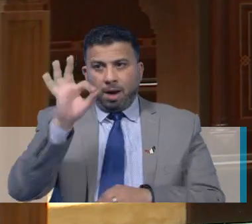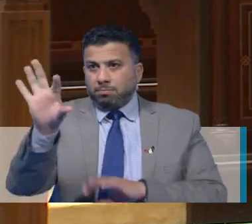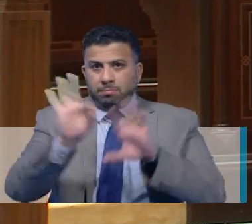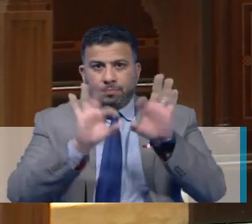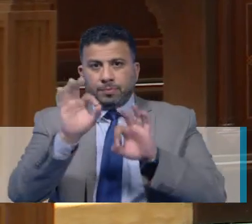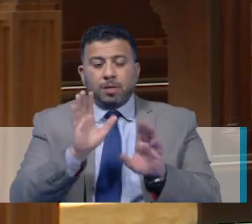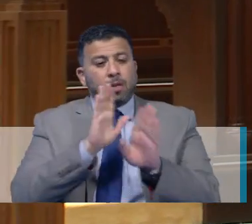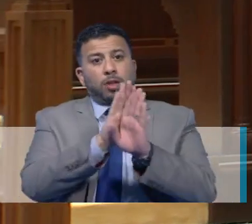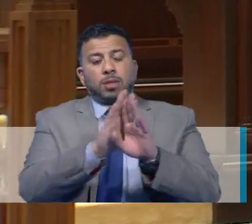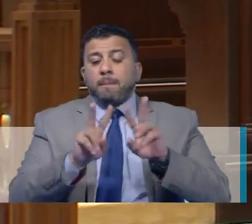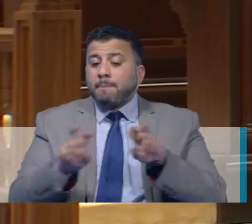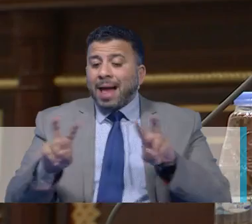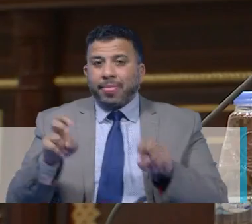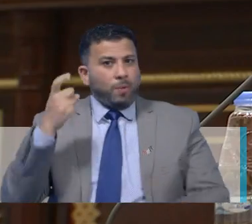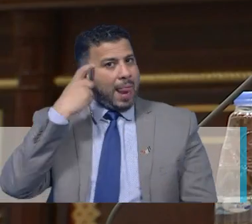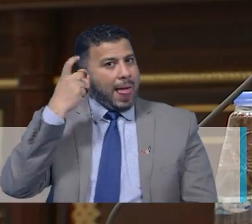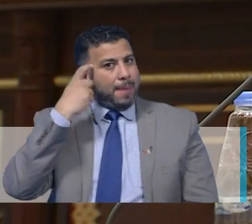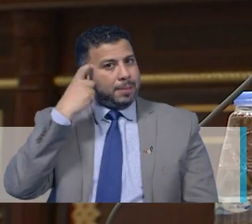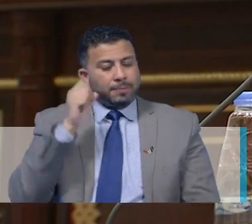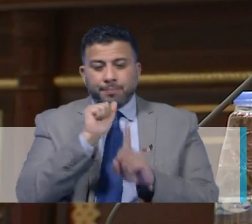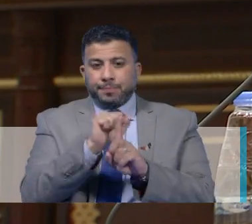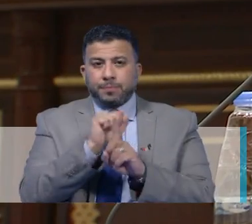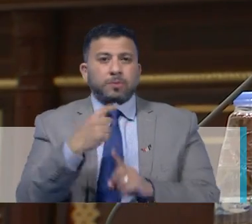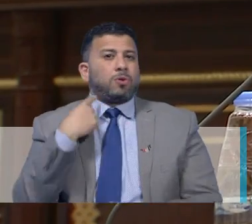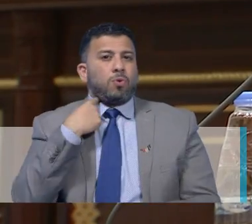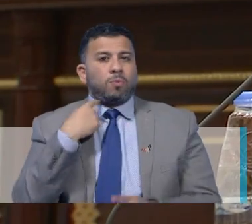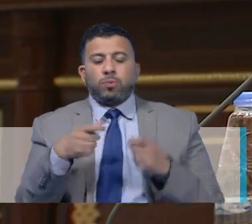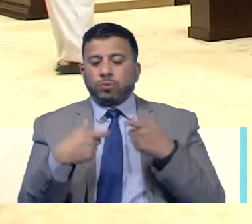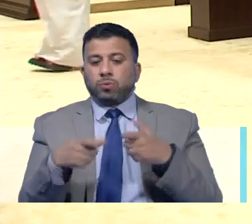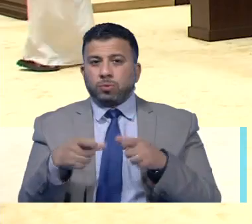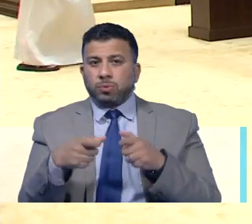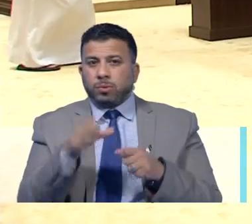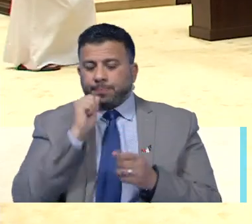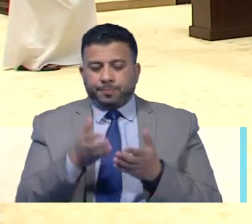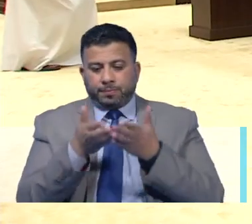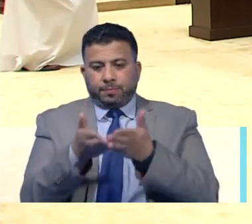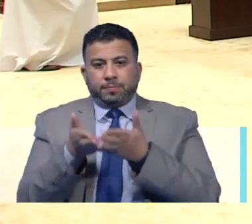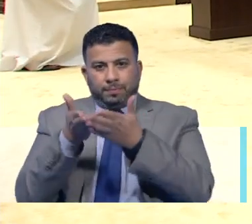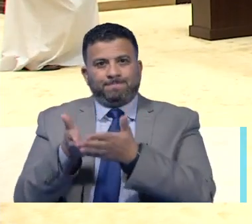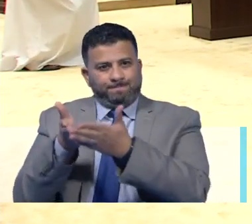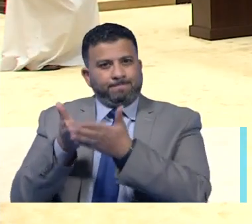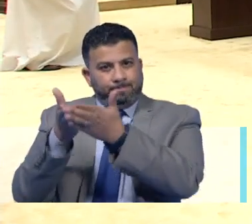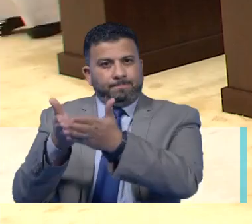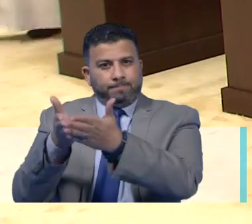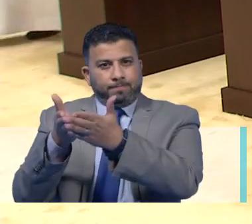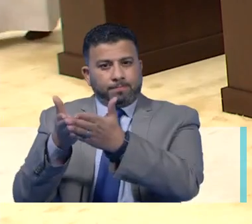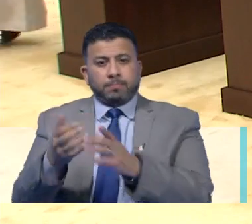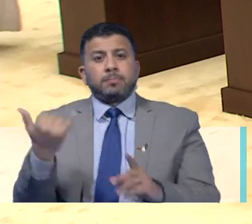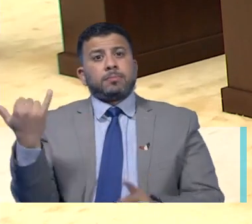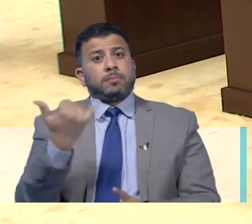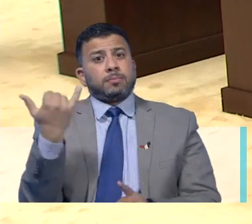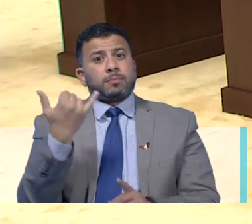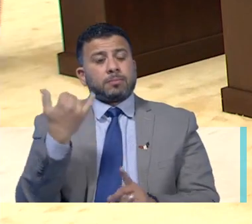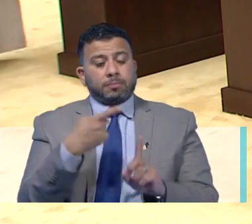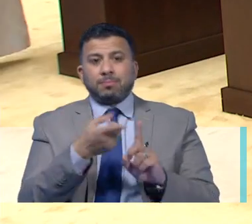تدعم النشاط البحثي والعلمي في مجالات العلوم والتكنولوجيا والنقل البحري. لأهميته